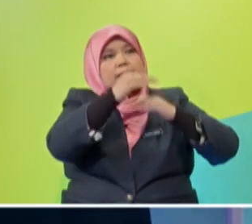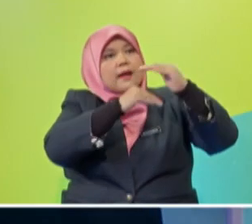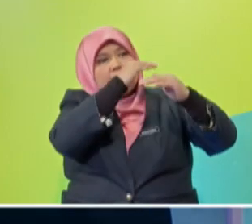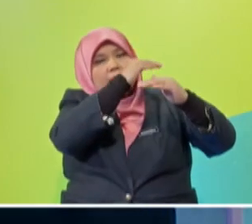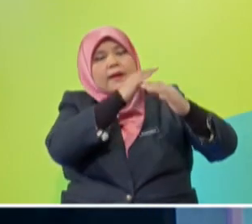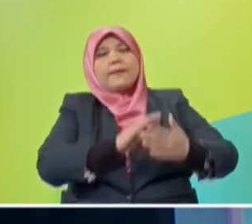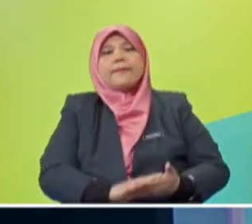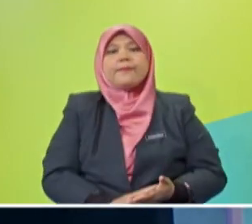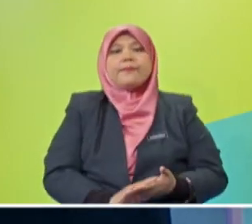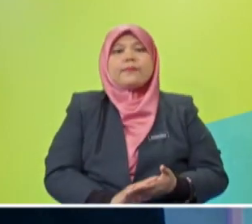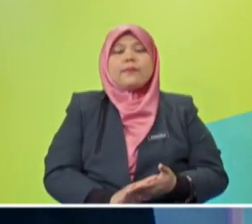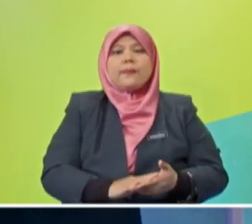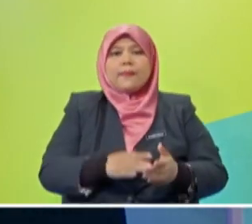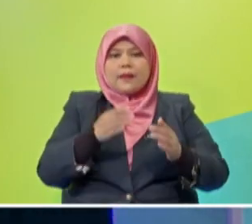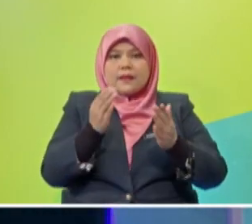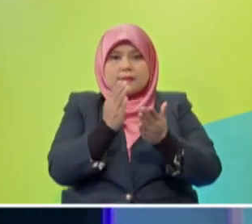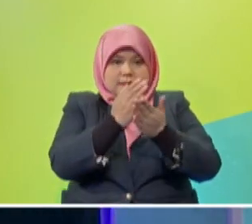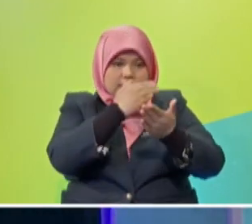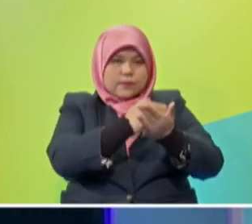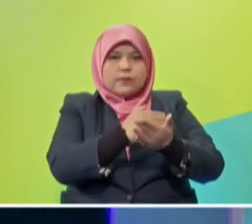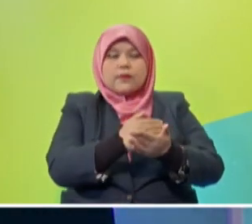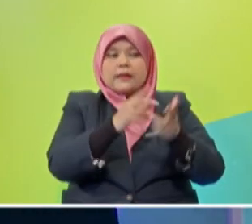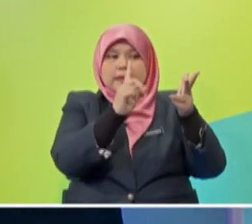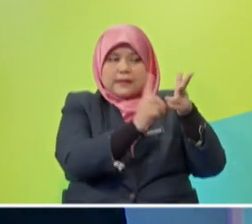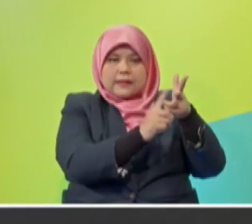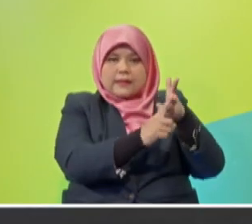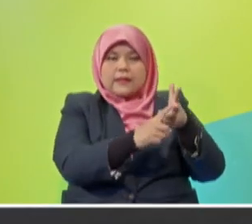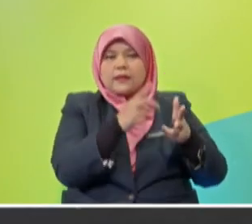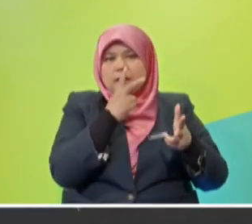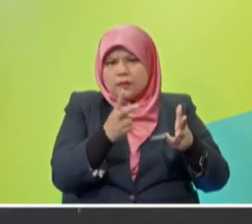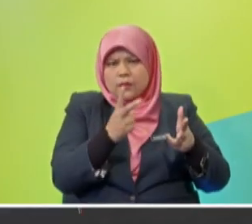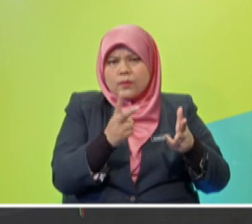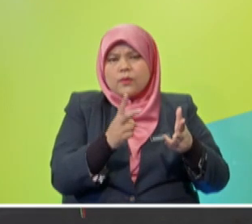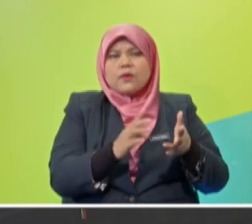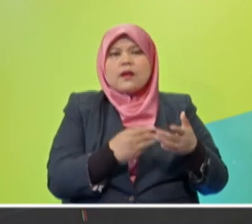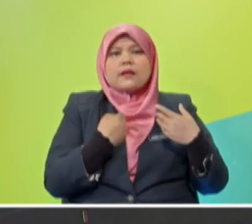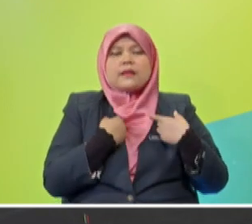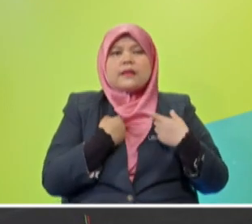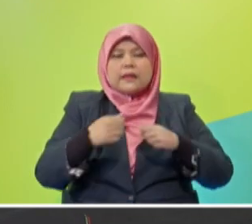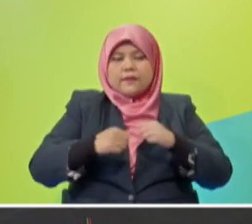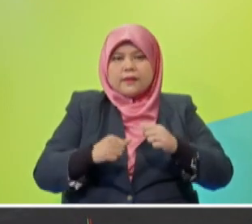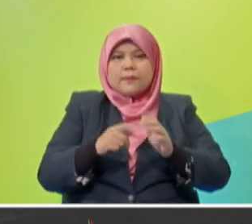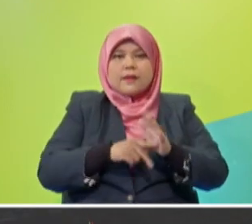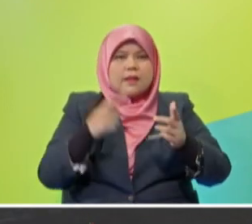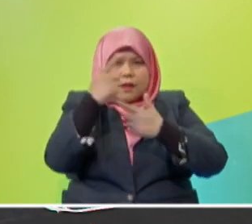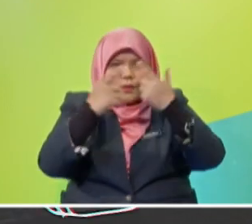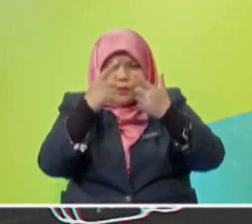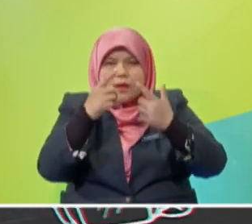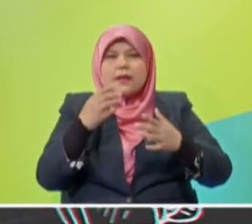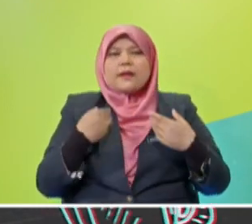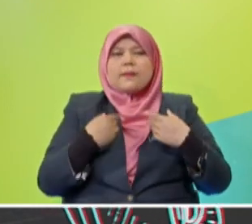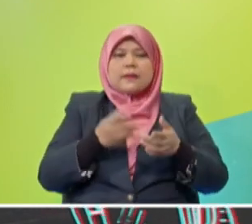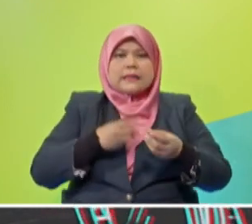kita ke bahagian sektor tertiar. Yang ketiga. Okey, kalau lihat di sini tertiar ada aktiviti pelancongan,